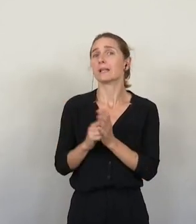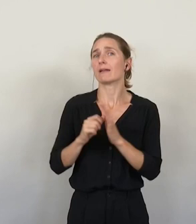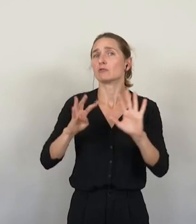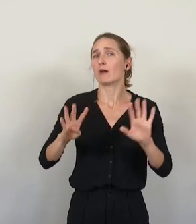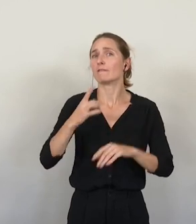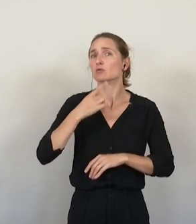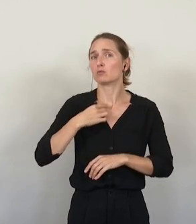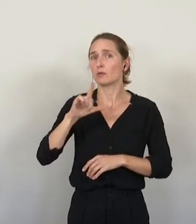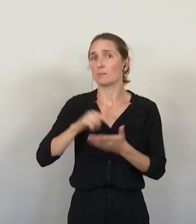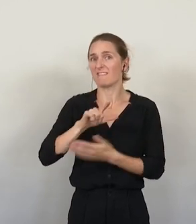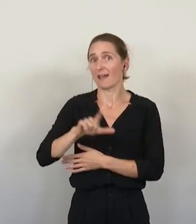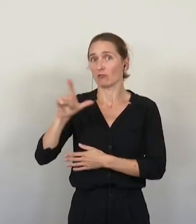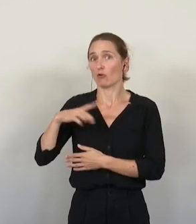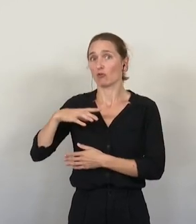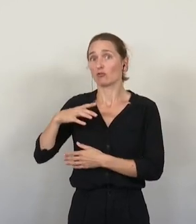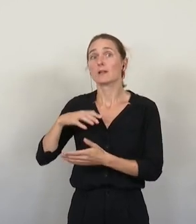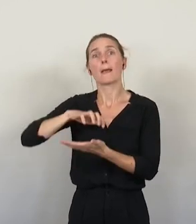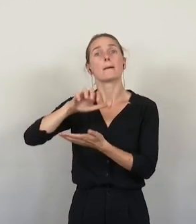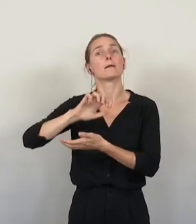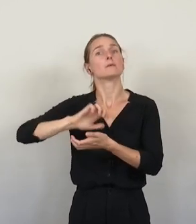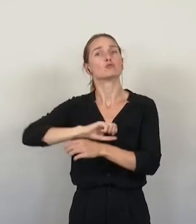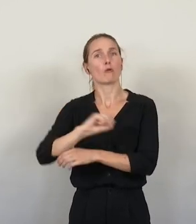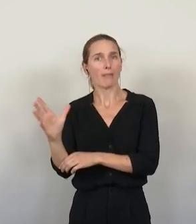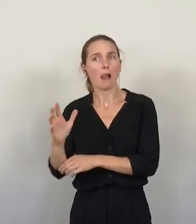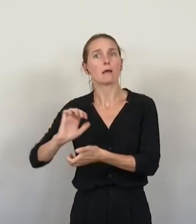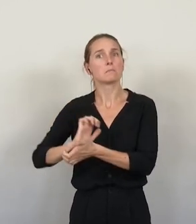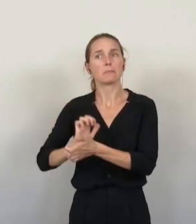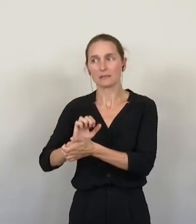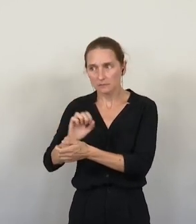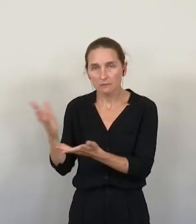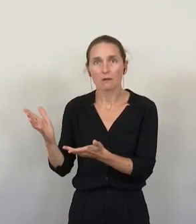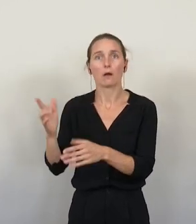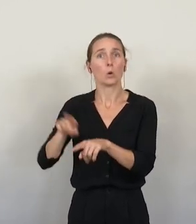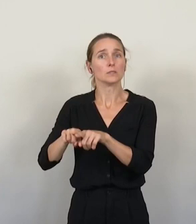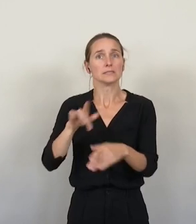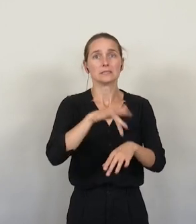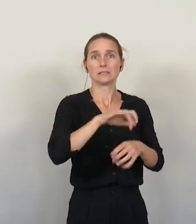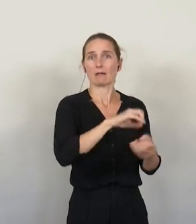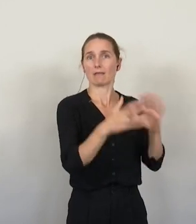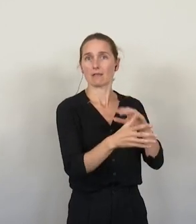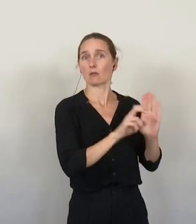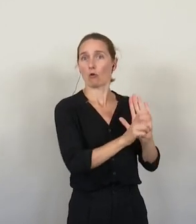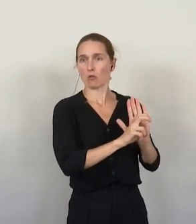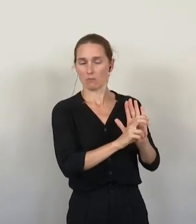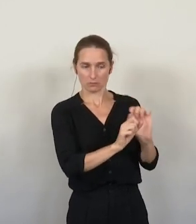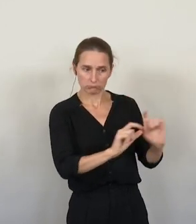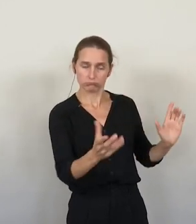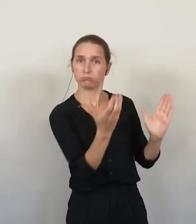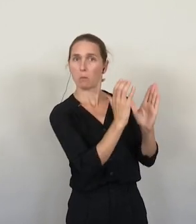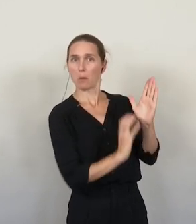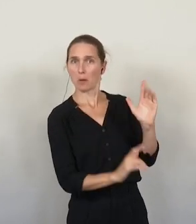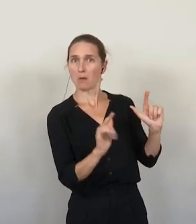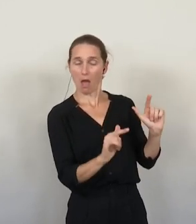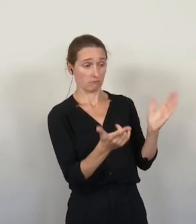2022 qui est aussi publié sur le site officiel de la ville de Grenoble